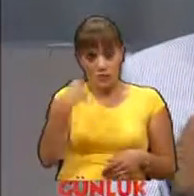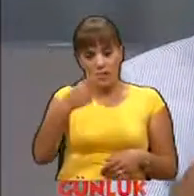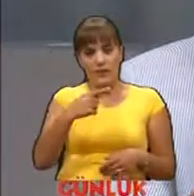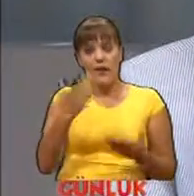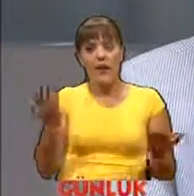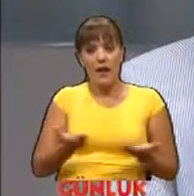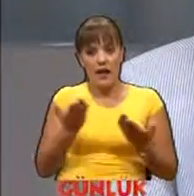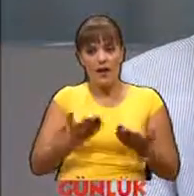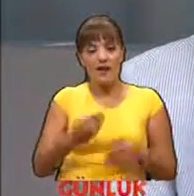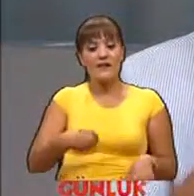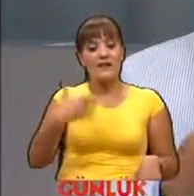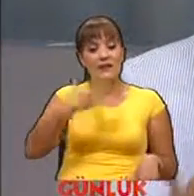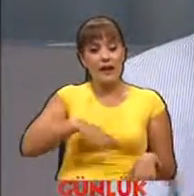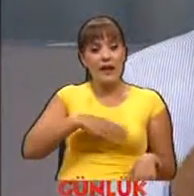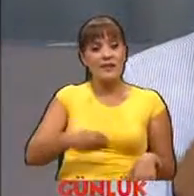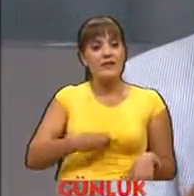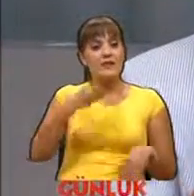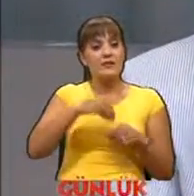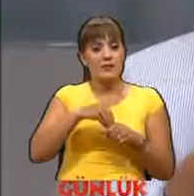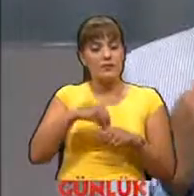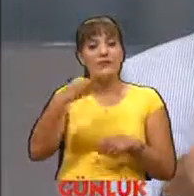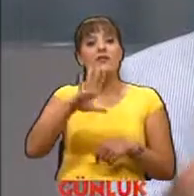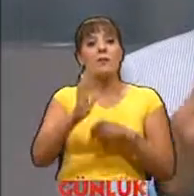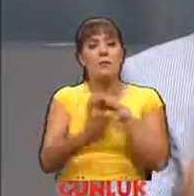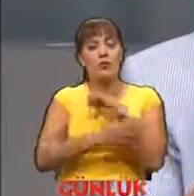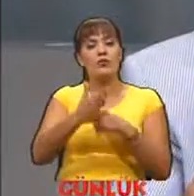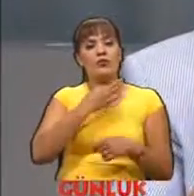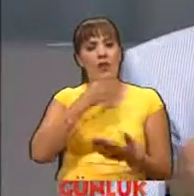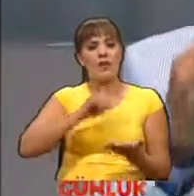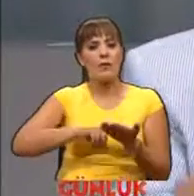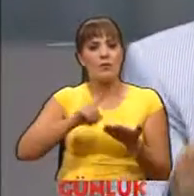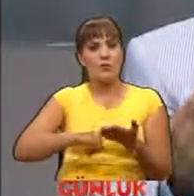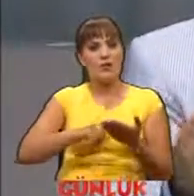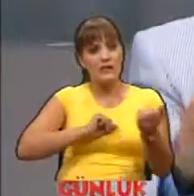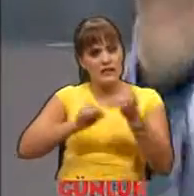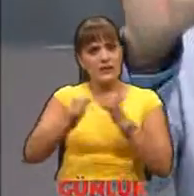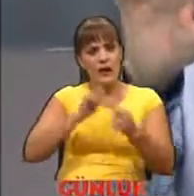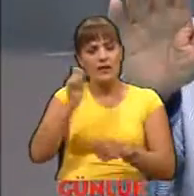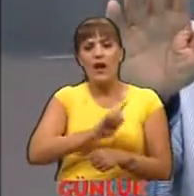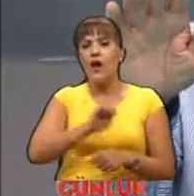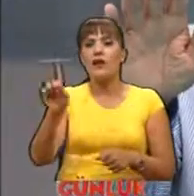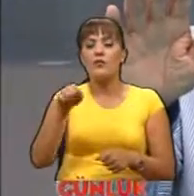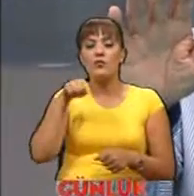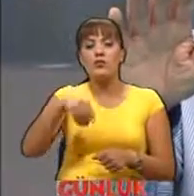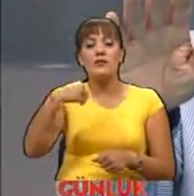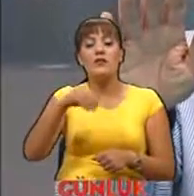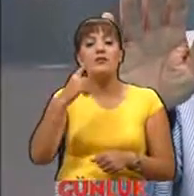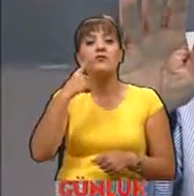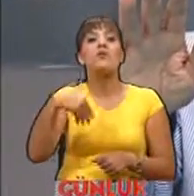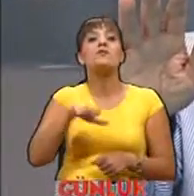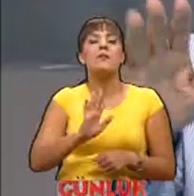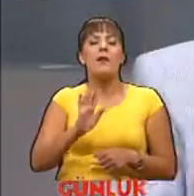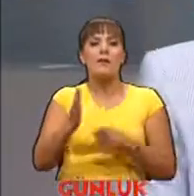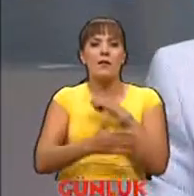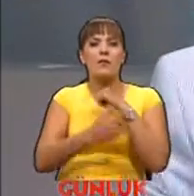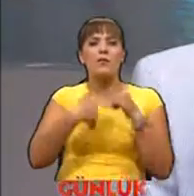eğer niyetiniz satış değil bağışsa lütfen tapuda ısrar edin. Hayır evladım. Bunu satış göstermekten hocam,